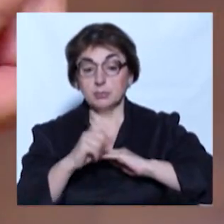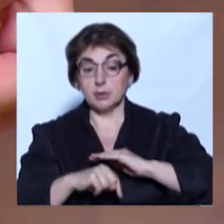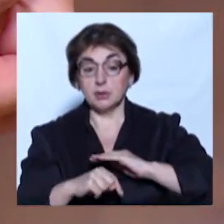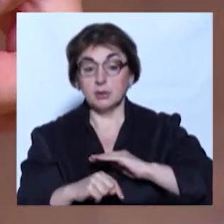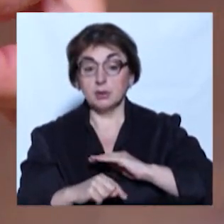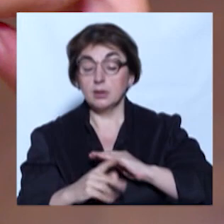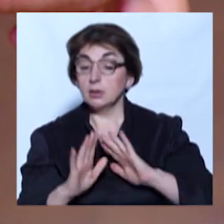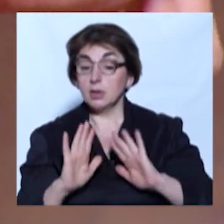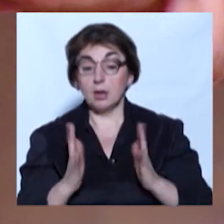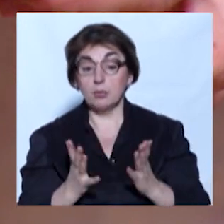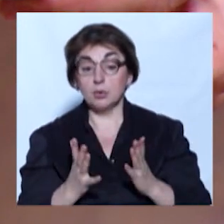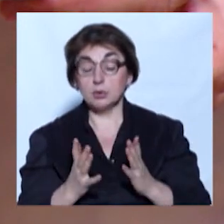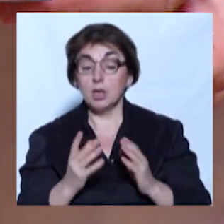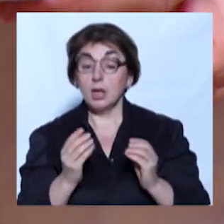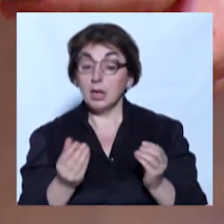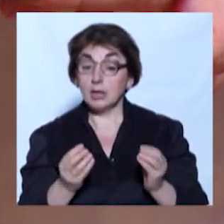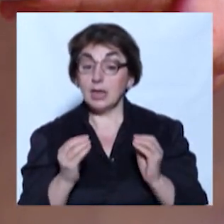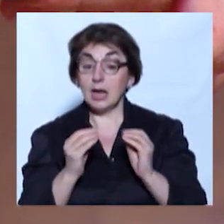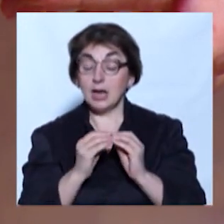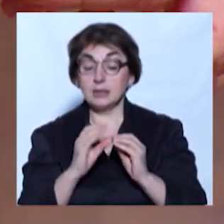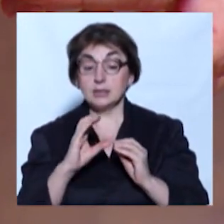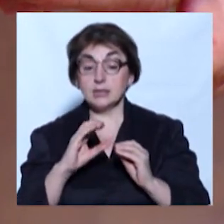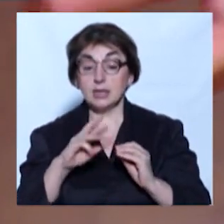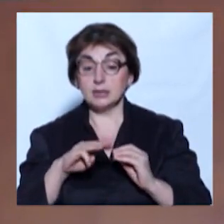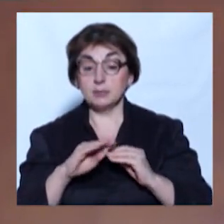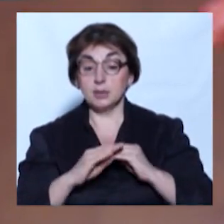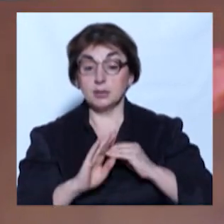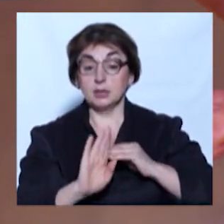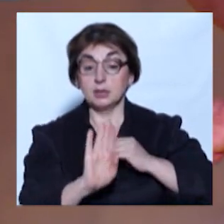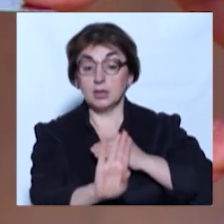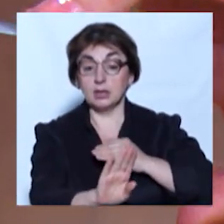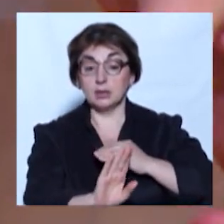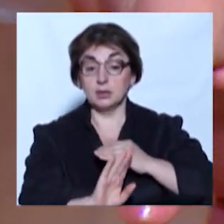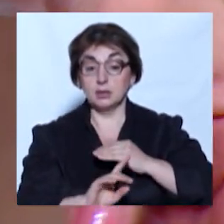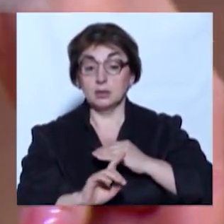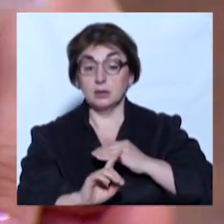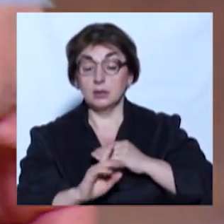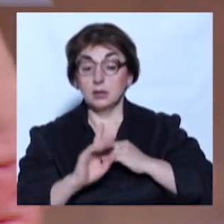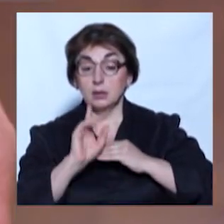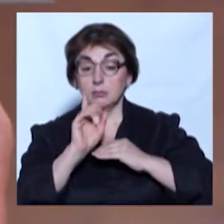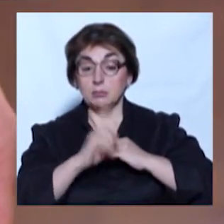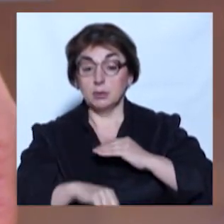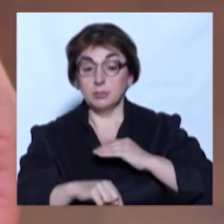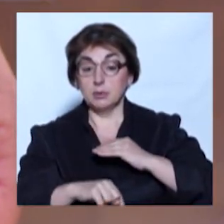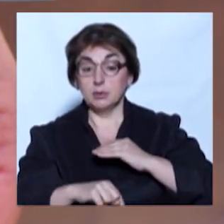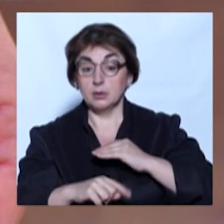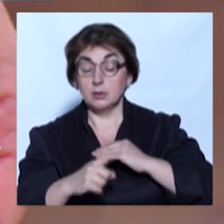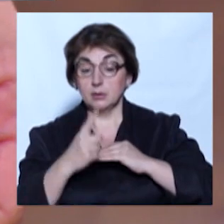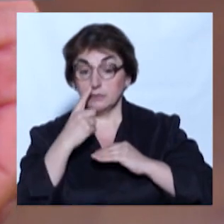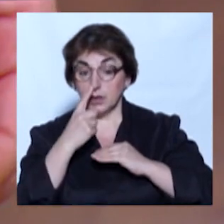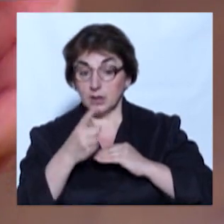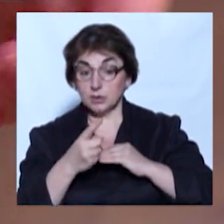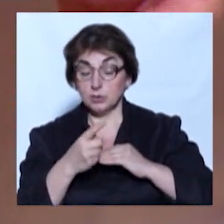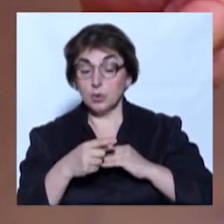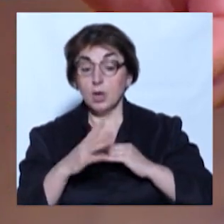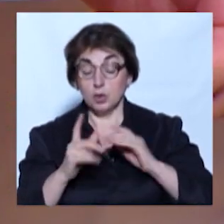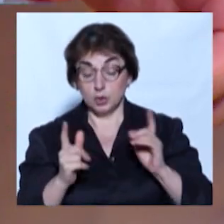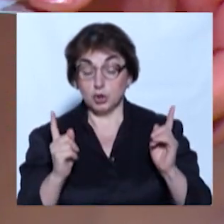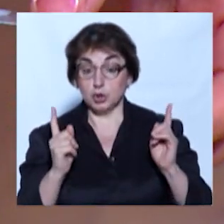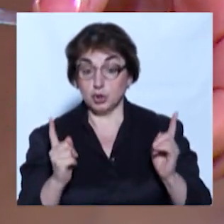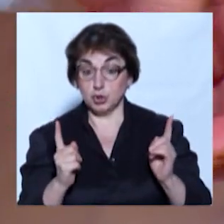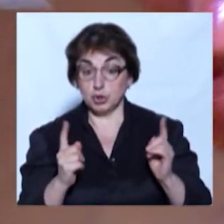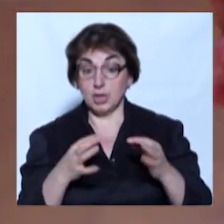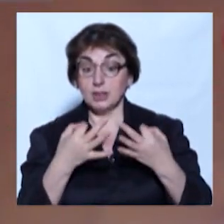აი, ნახეთ. ეხლა 10 სანტიმეტრი. ნახოთ. რხევა მეტია, როგორც ხედავთ, არა? რაც